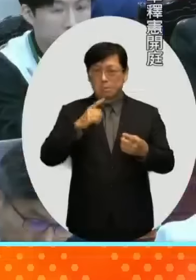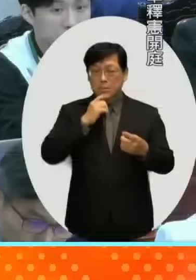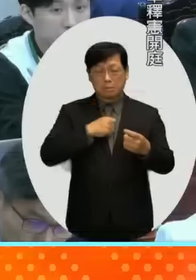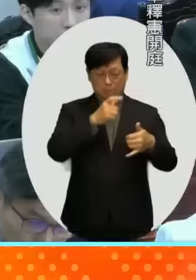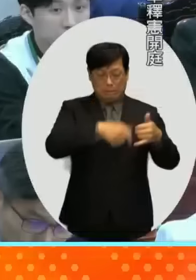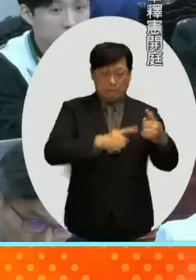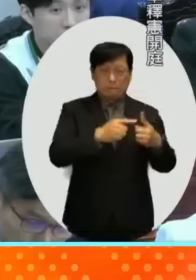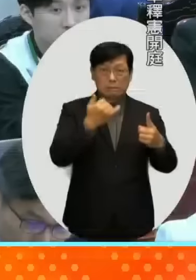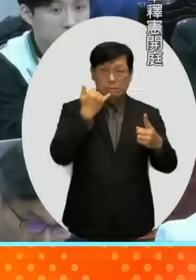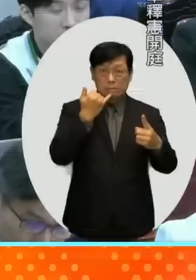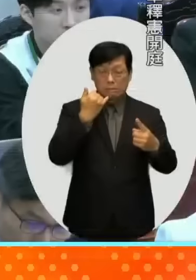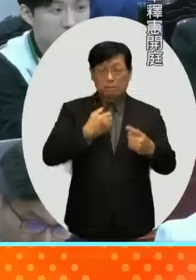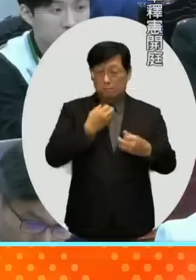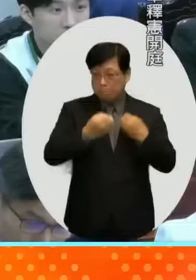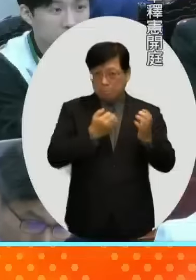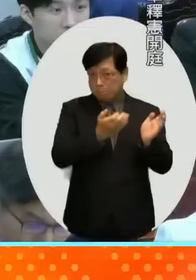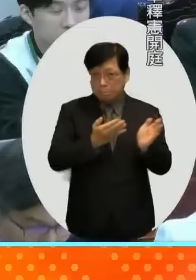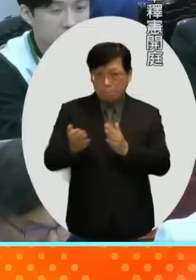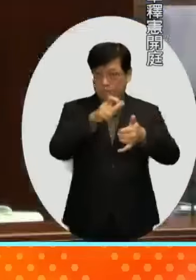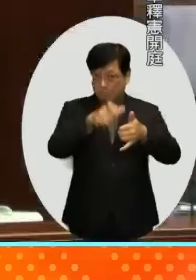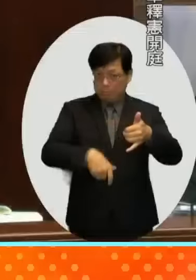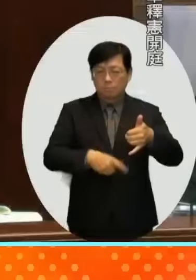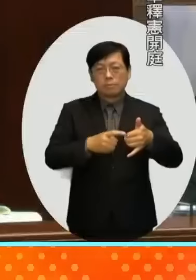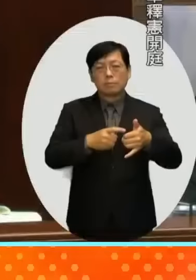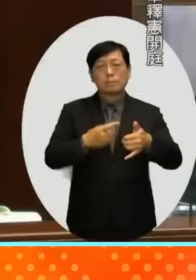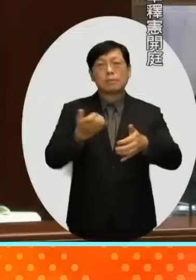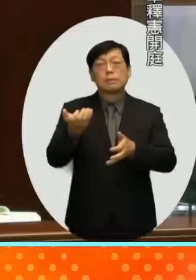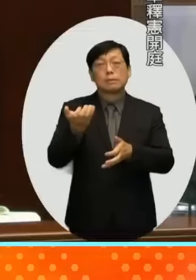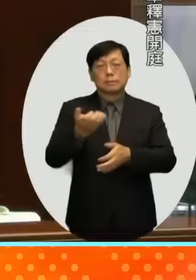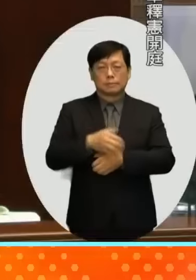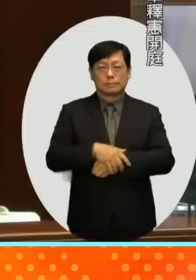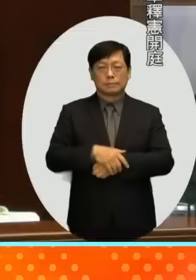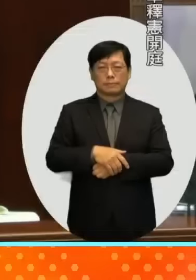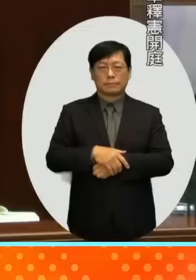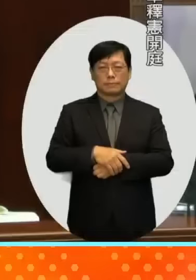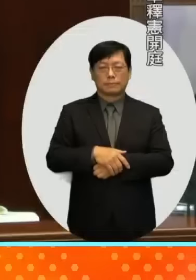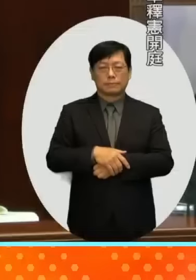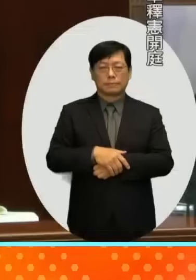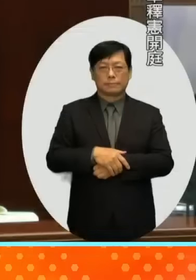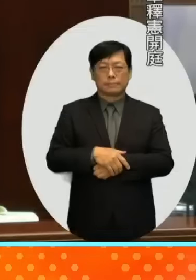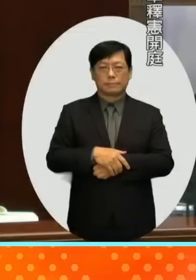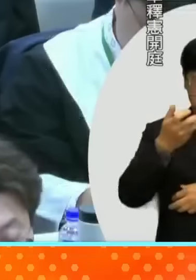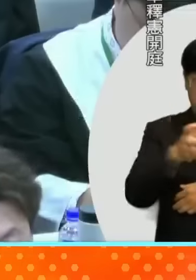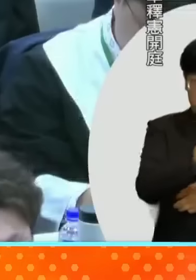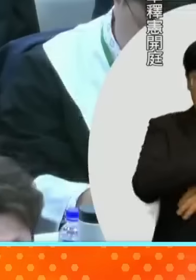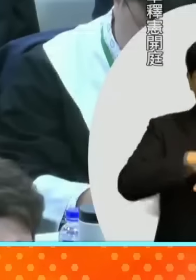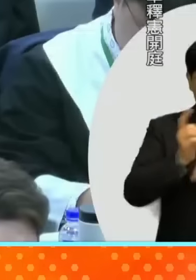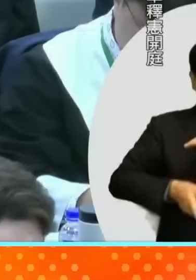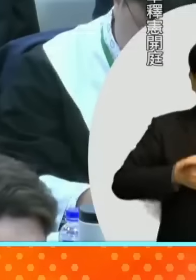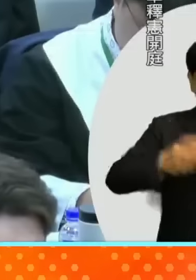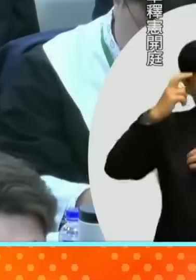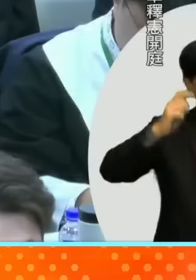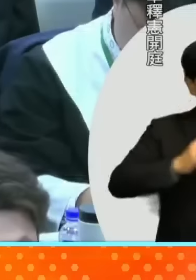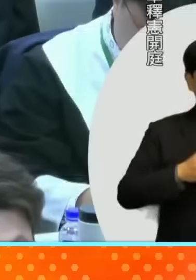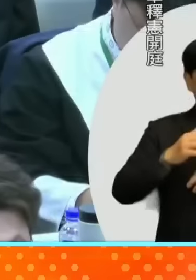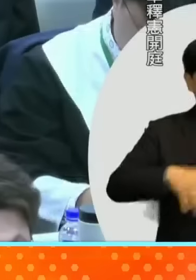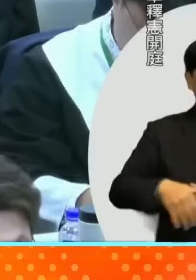法院呢，其实大概都在相对，就是过去这差不多二十几年的时间，应该是